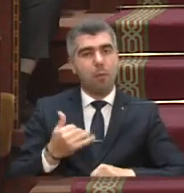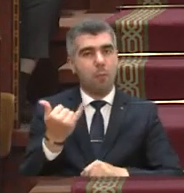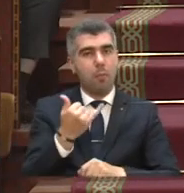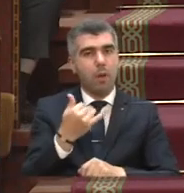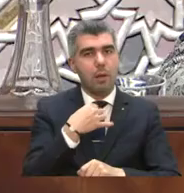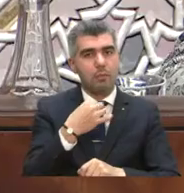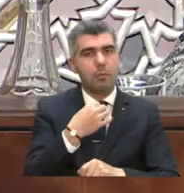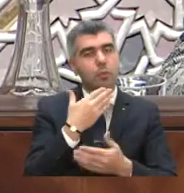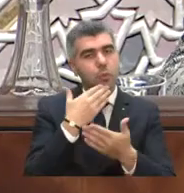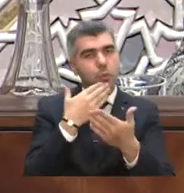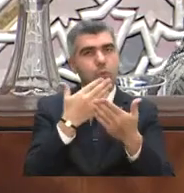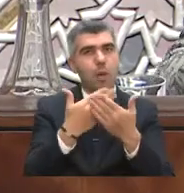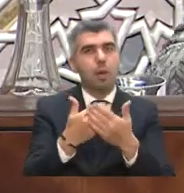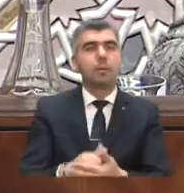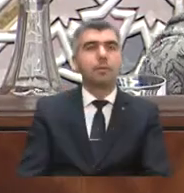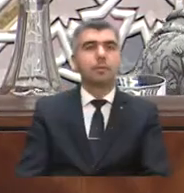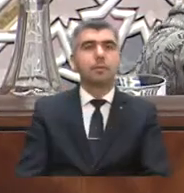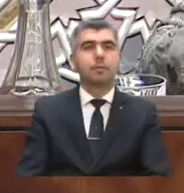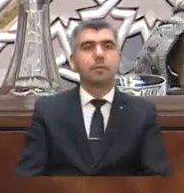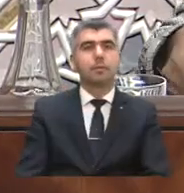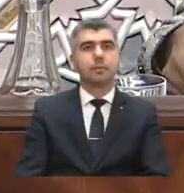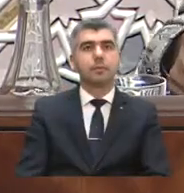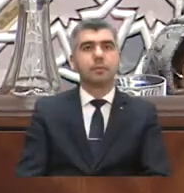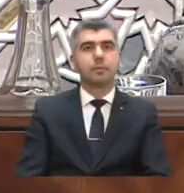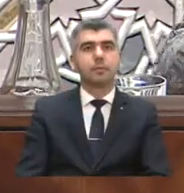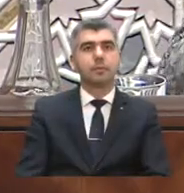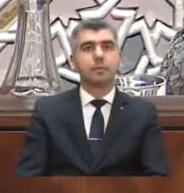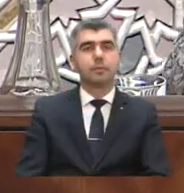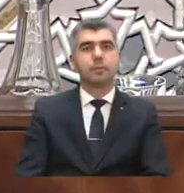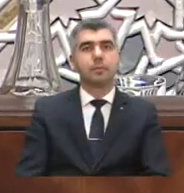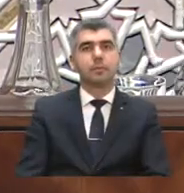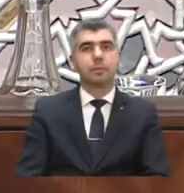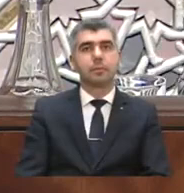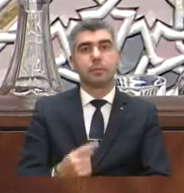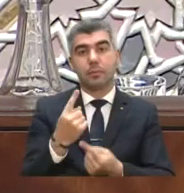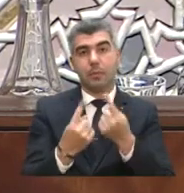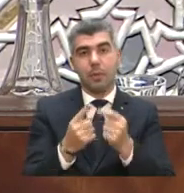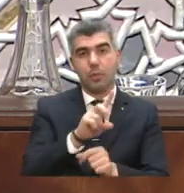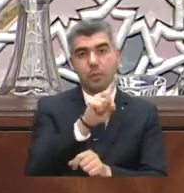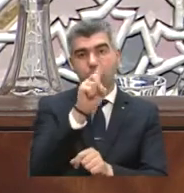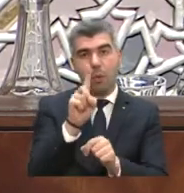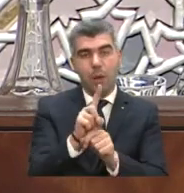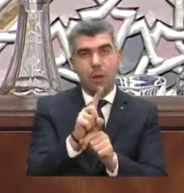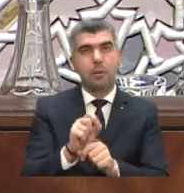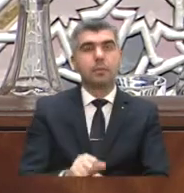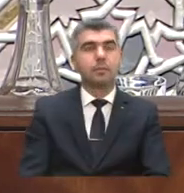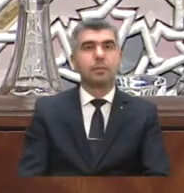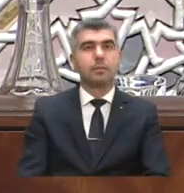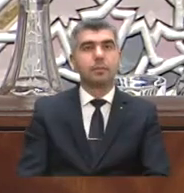القطاع. شكرا سيد النائب. هل من تعقيب اضافي اخر؟